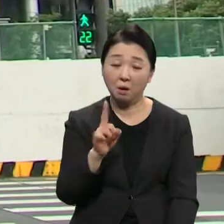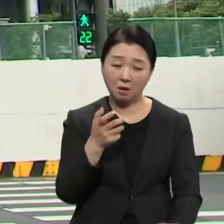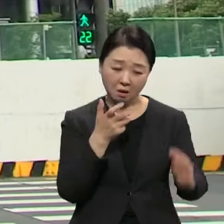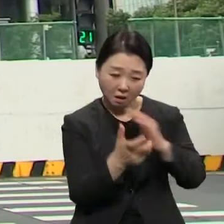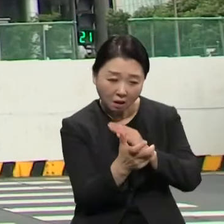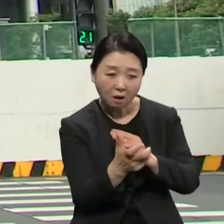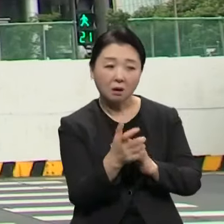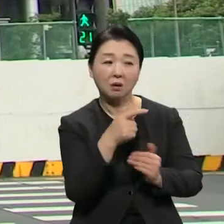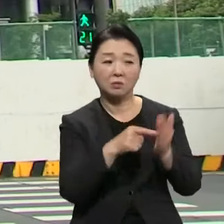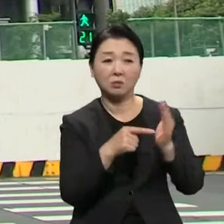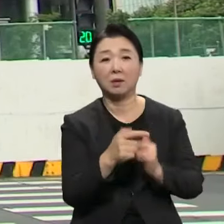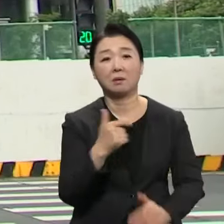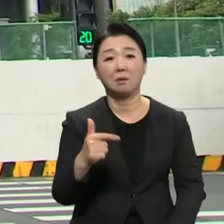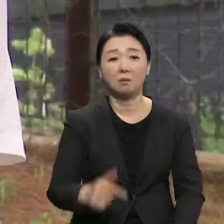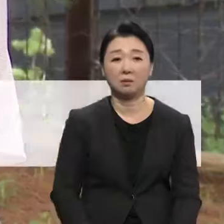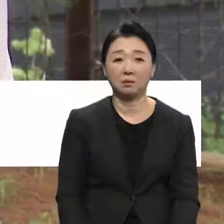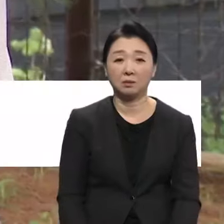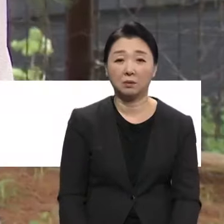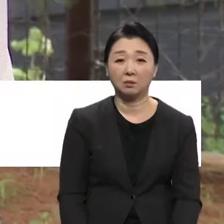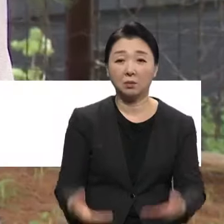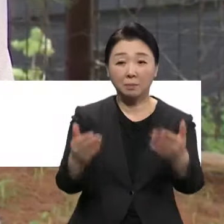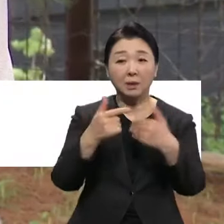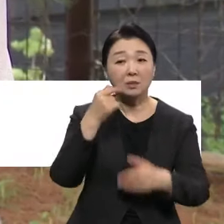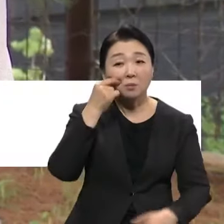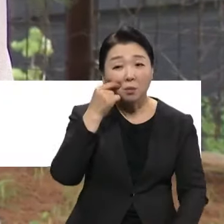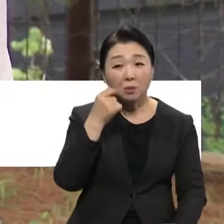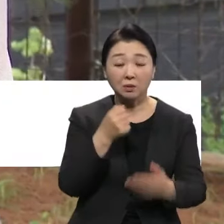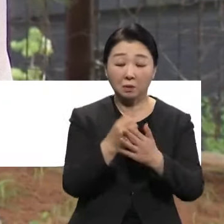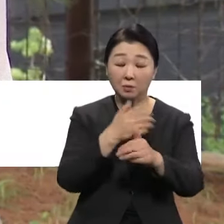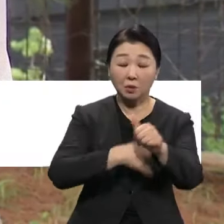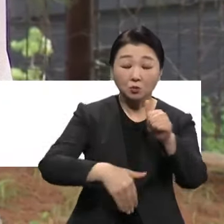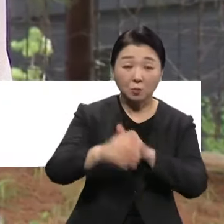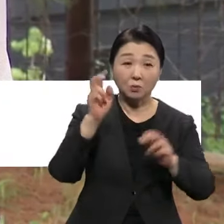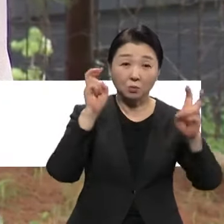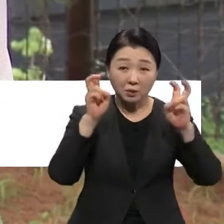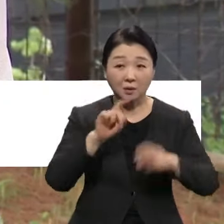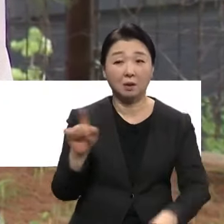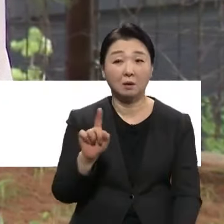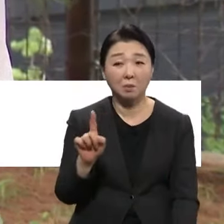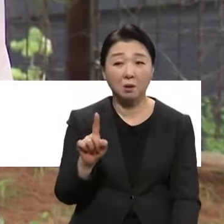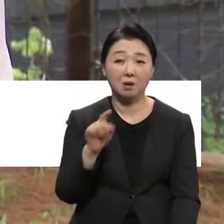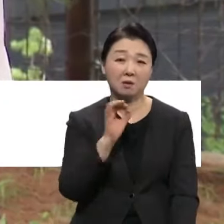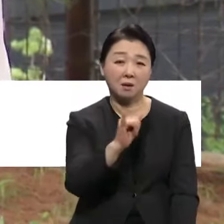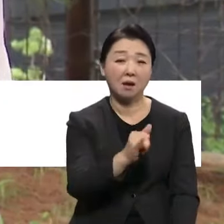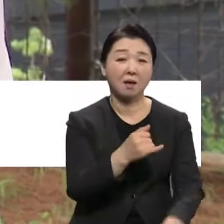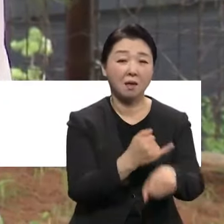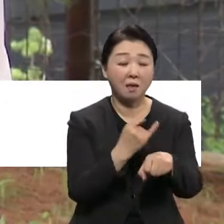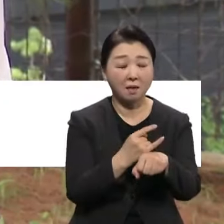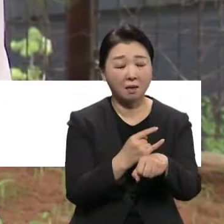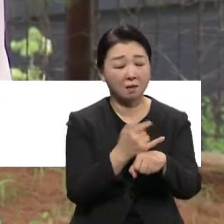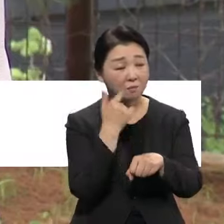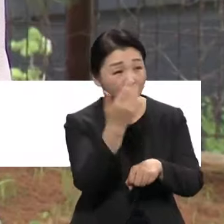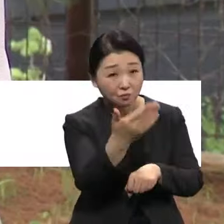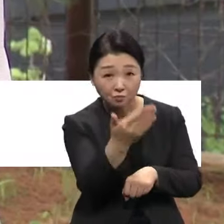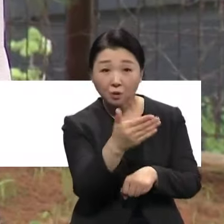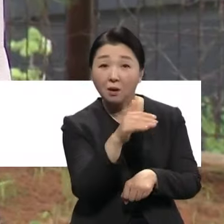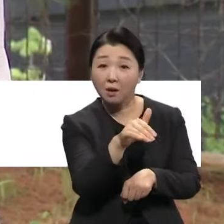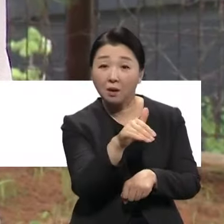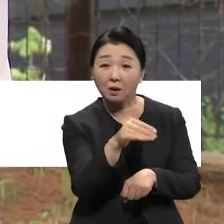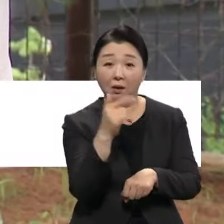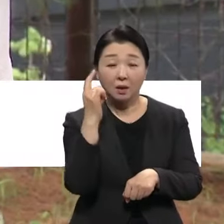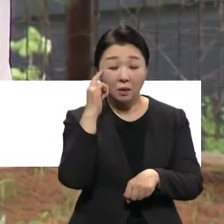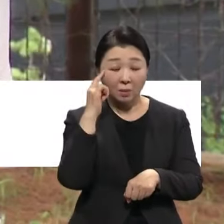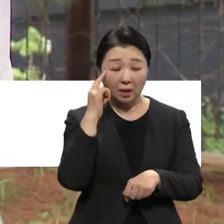번지는 모양입니다 저희도 못 받기도 했지만 주변에 이제 사들도 이제 연락을 해서 쭤 봤을 때 뭐